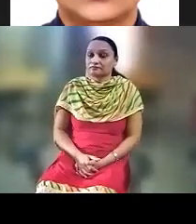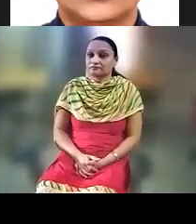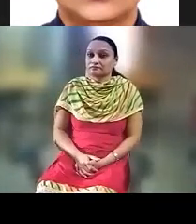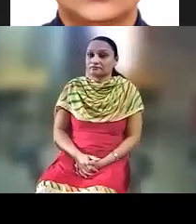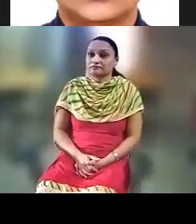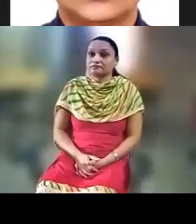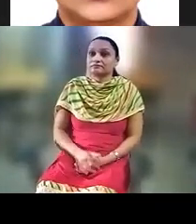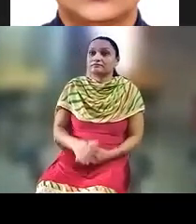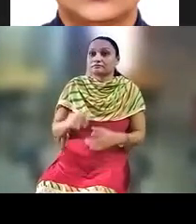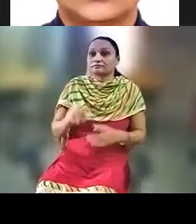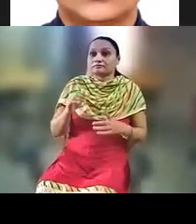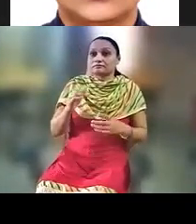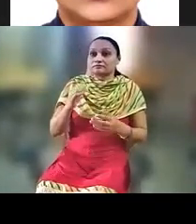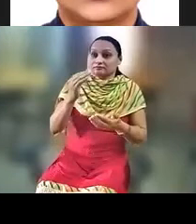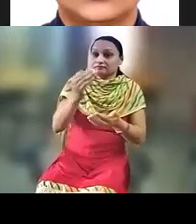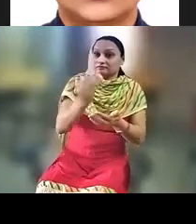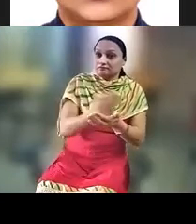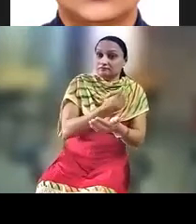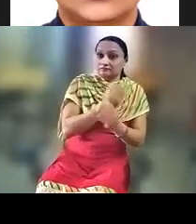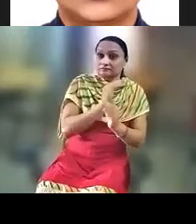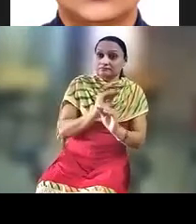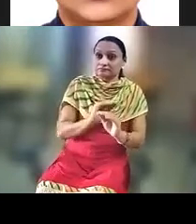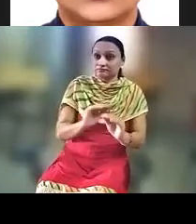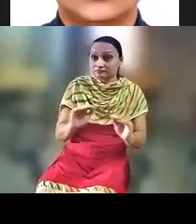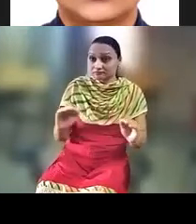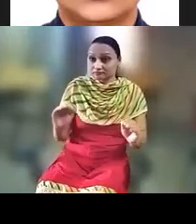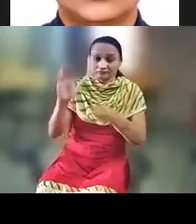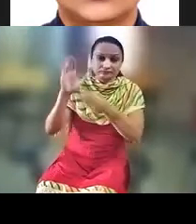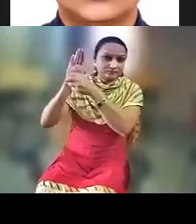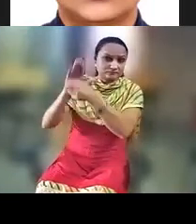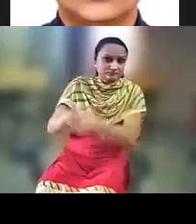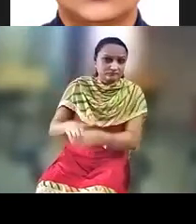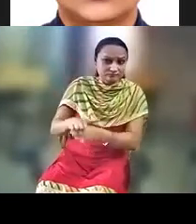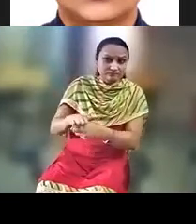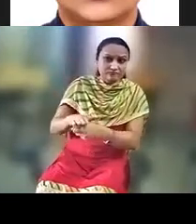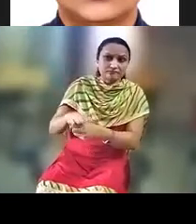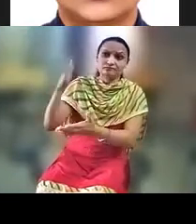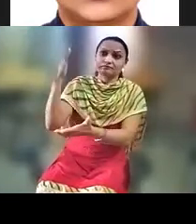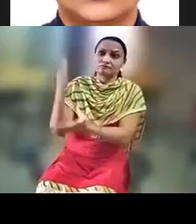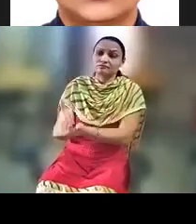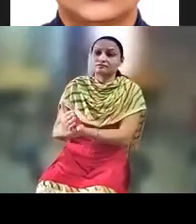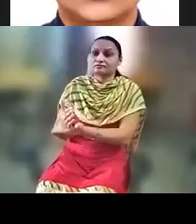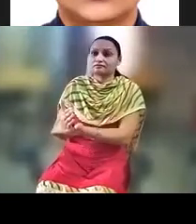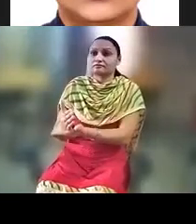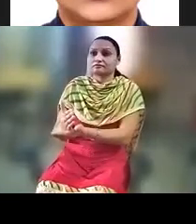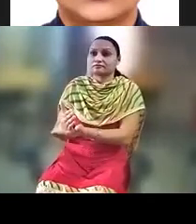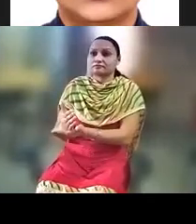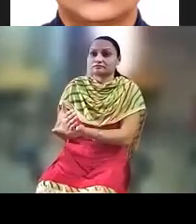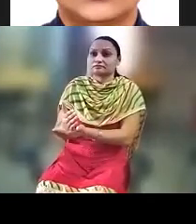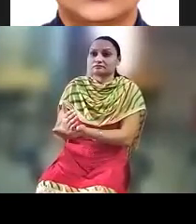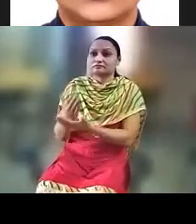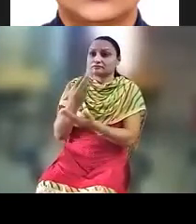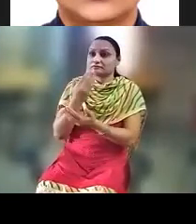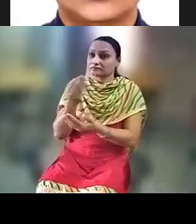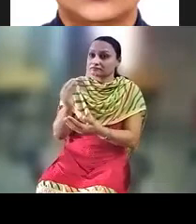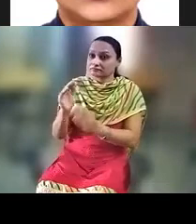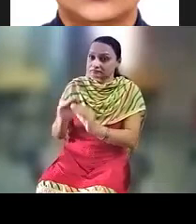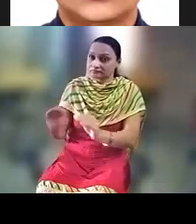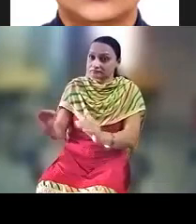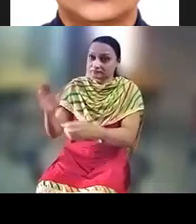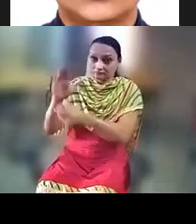प्रोटेक्टिव फैक्टर्स टू प्रिवेंट चाइल्ड अब्यूज एंड नेग्लेक्ट। चाइल्ड अब्यूज के अंदर